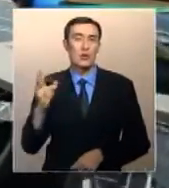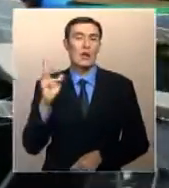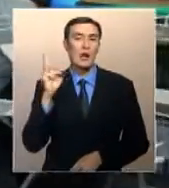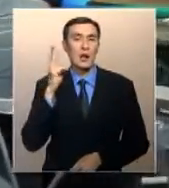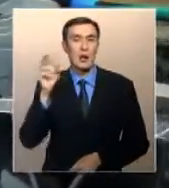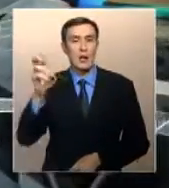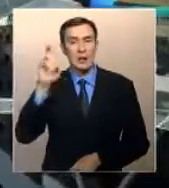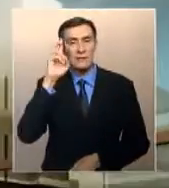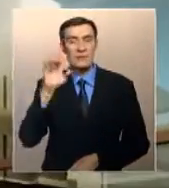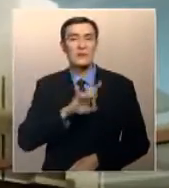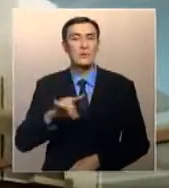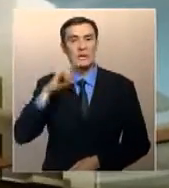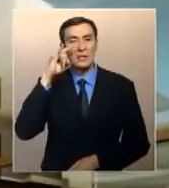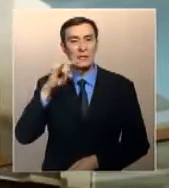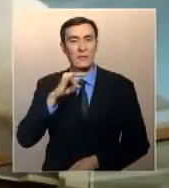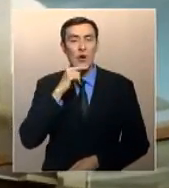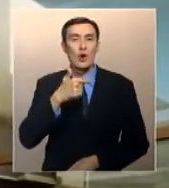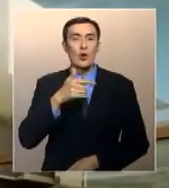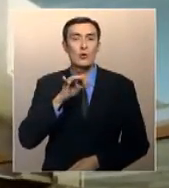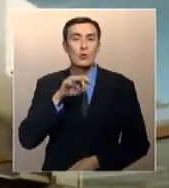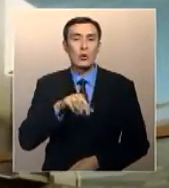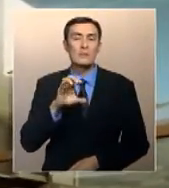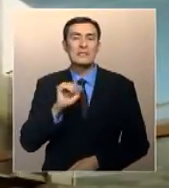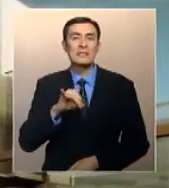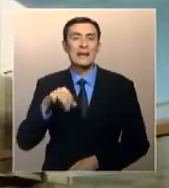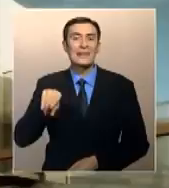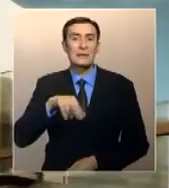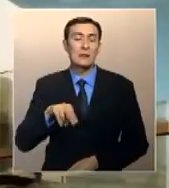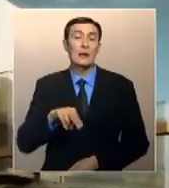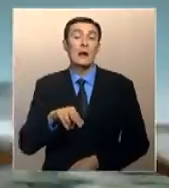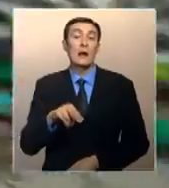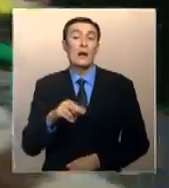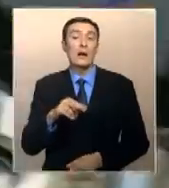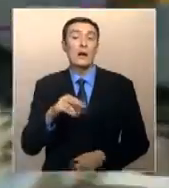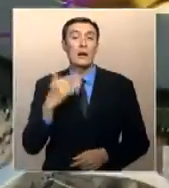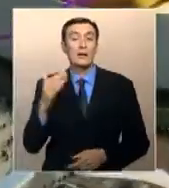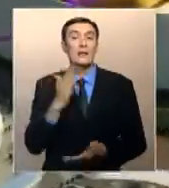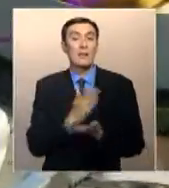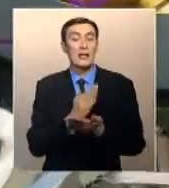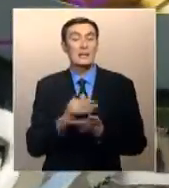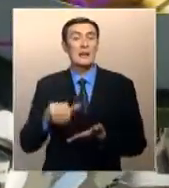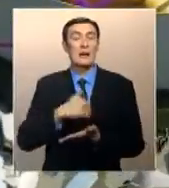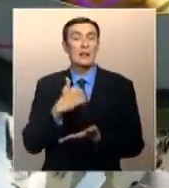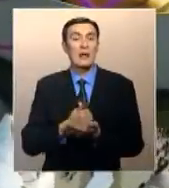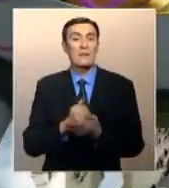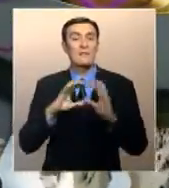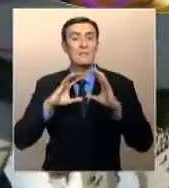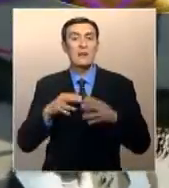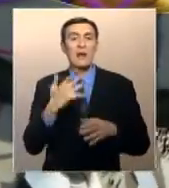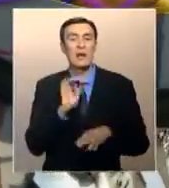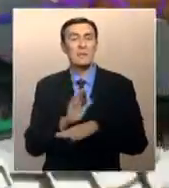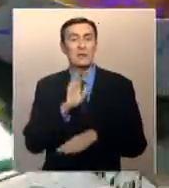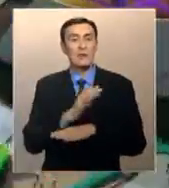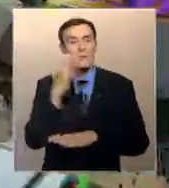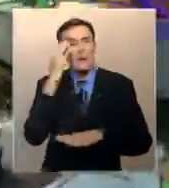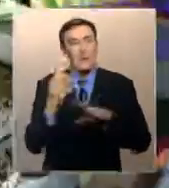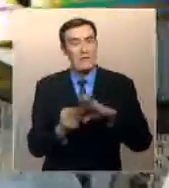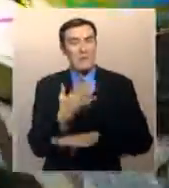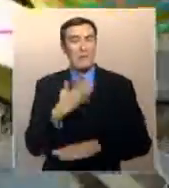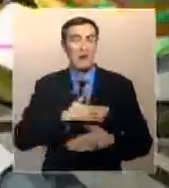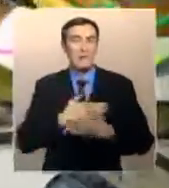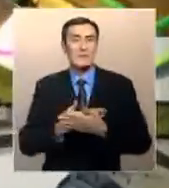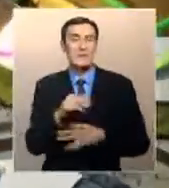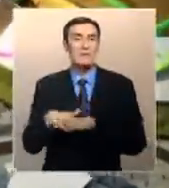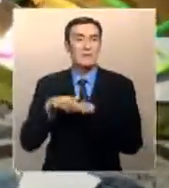посол королевства в Республике Казахстан Горм Саид Малхан. Эр-Рияд является одним из главных в мире экспортеров нефти, хотя